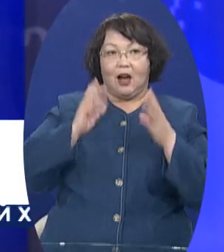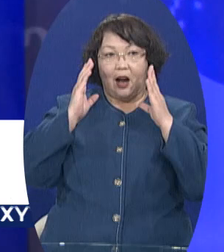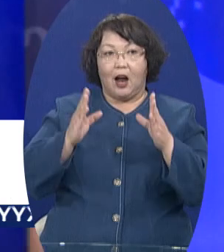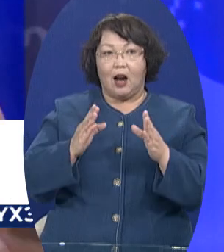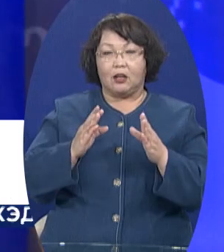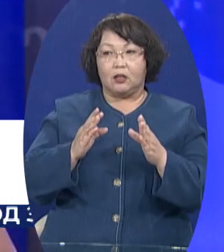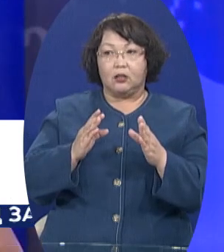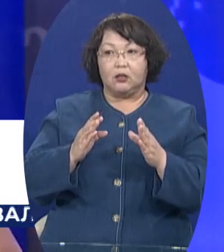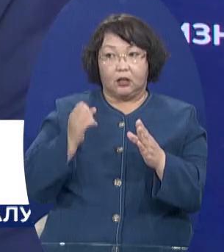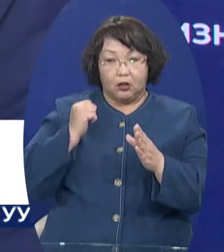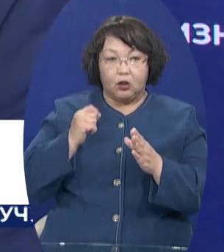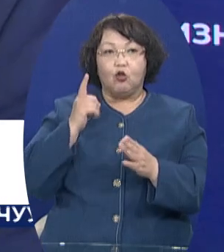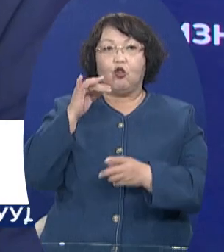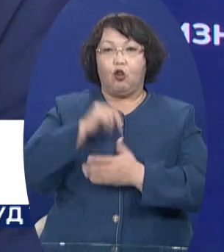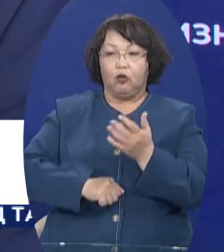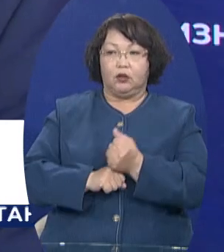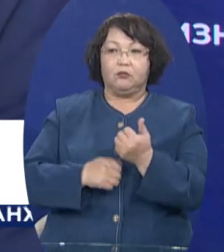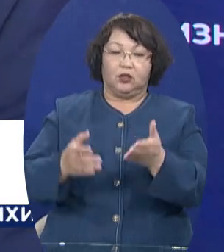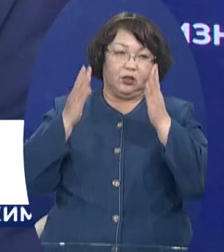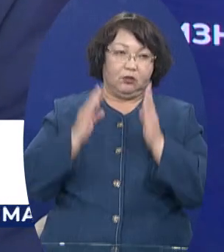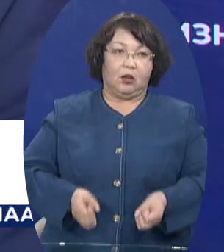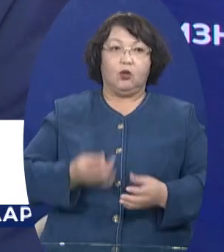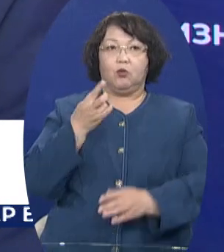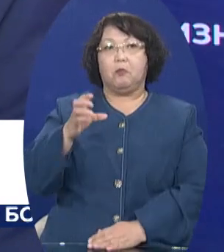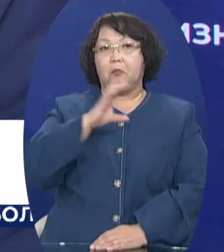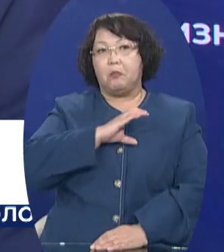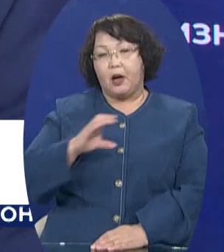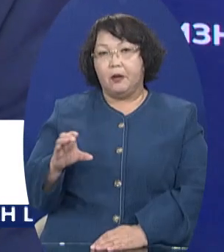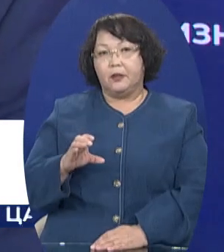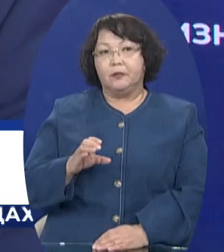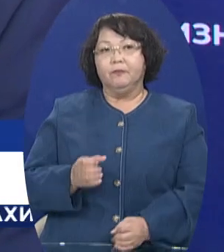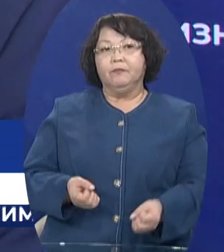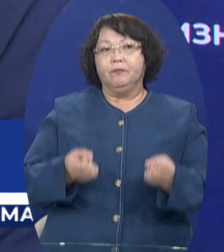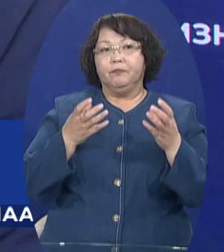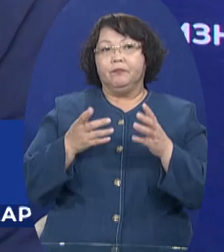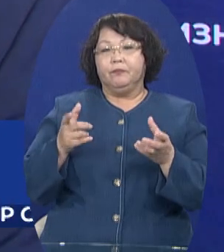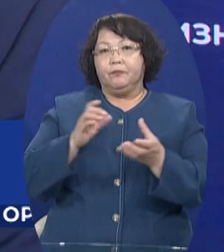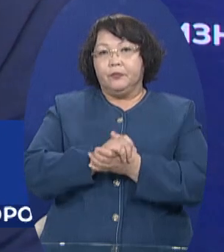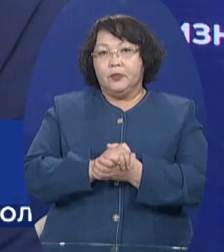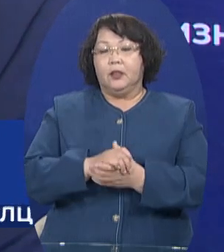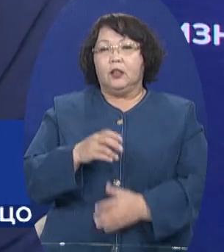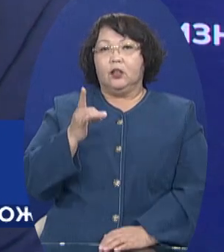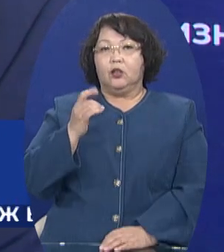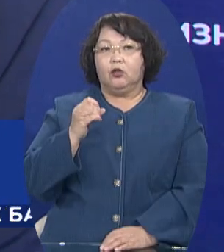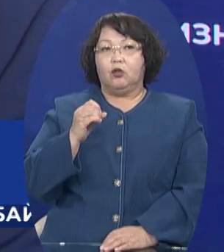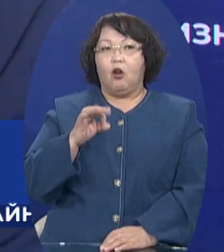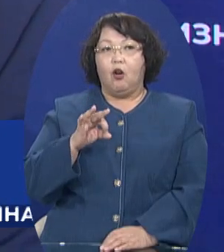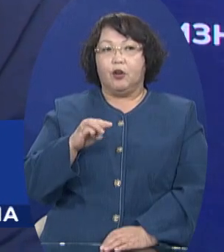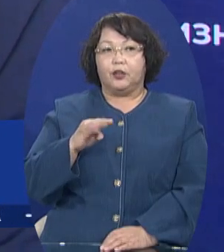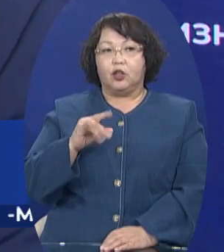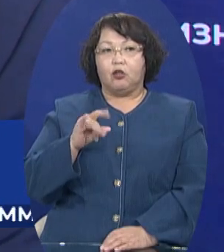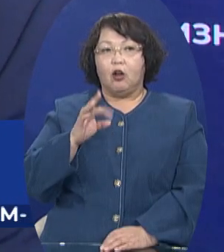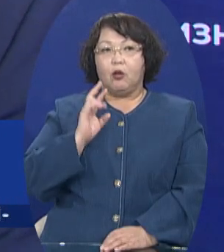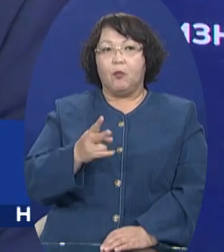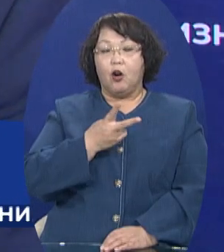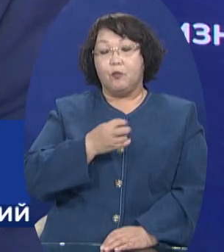байна. Нэгдсэн үндэсний байгууллаас гардаг дайны дэлхийн гэрээ байгаа. Rio Tinto компани хувьд бол энэ гэрээнд 2000 онд нэгдсэн, түүнээс